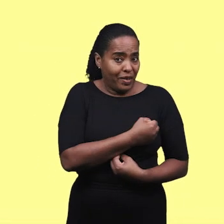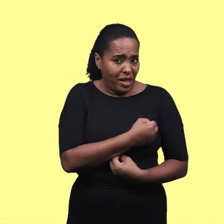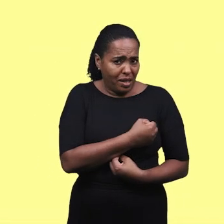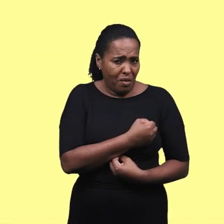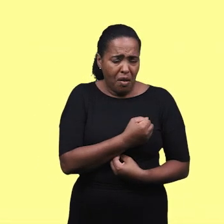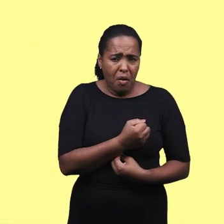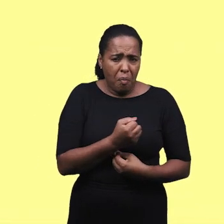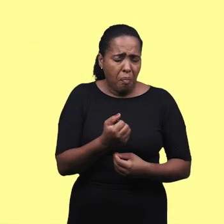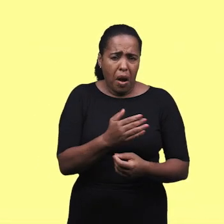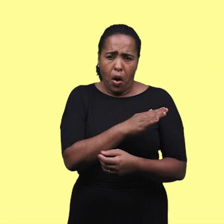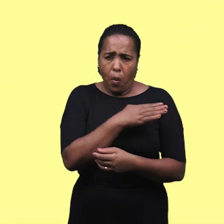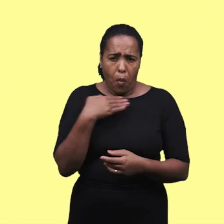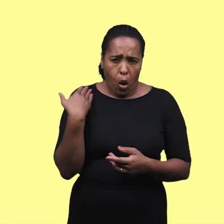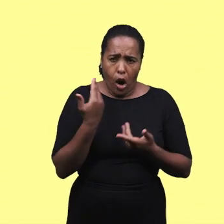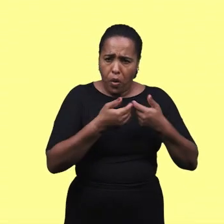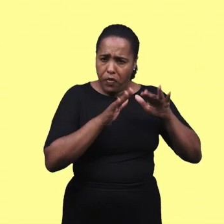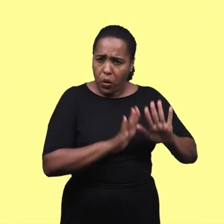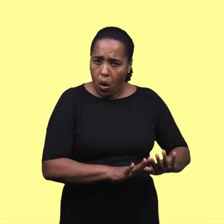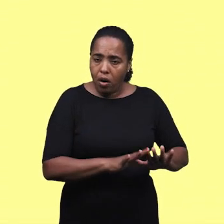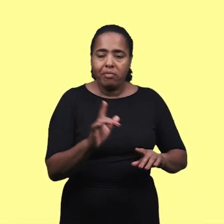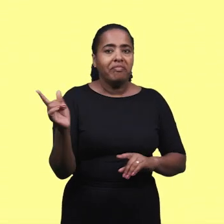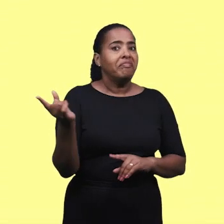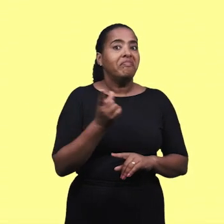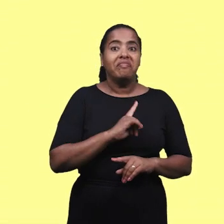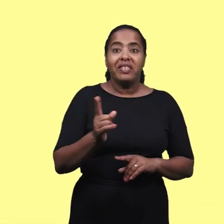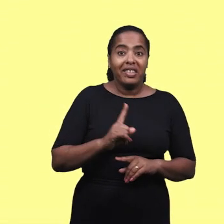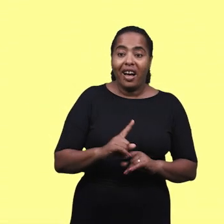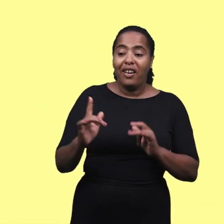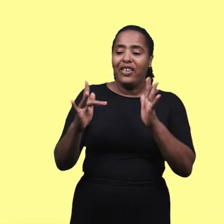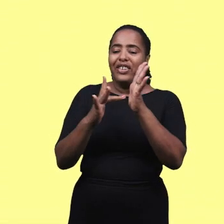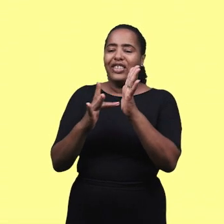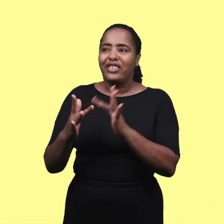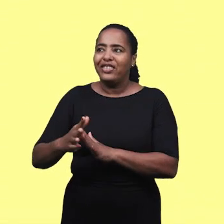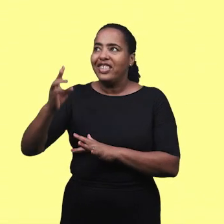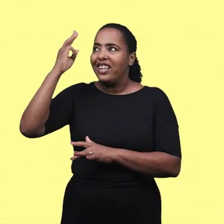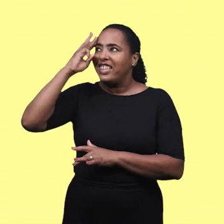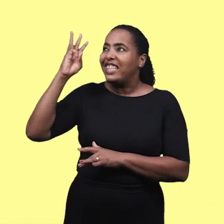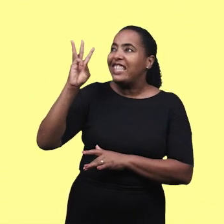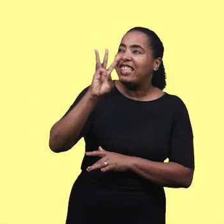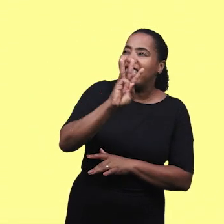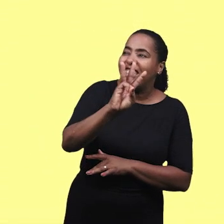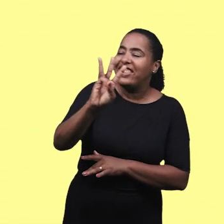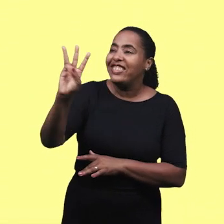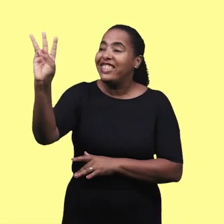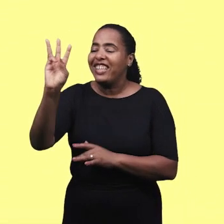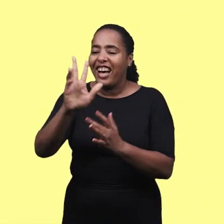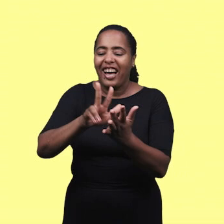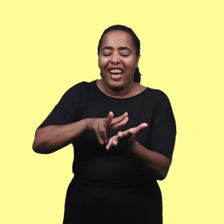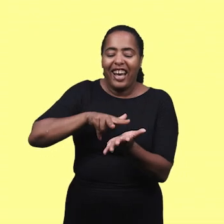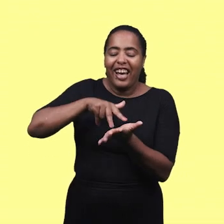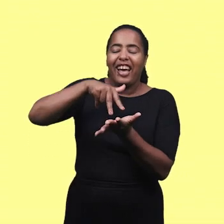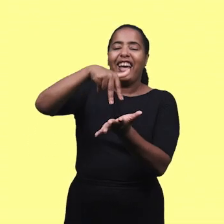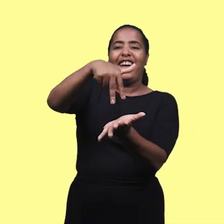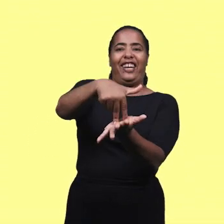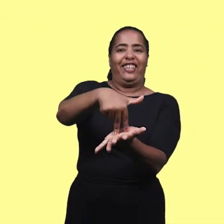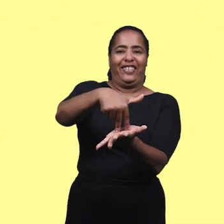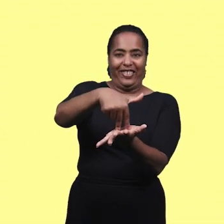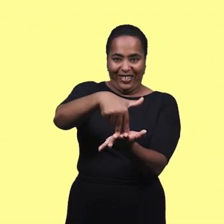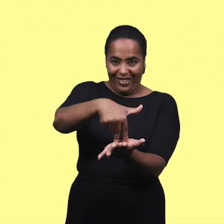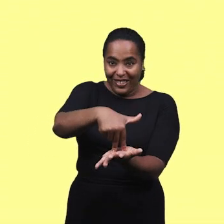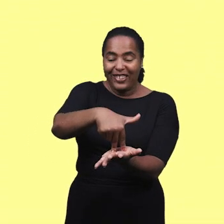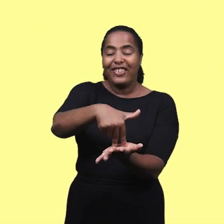pour nous sauver. Il est mort, mais il est resté mort. Non. Jésus, il est ressuscité au 3e